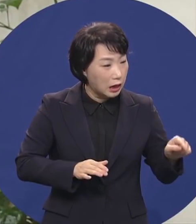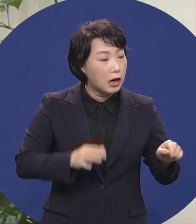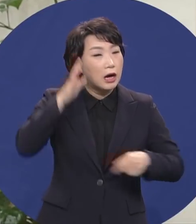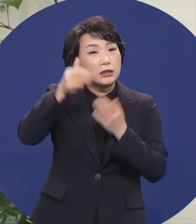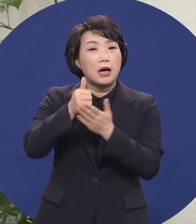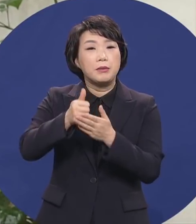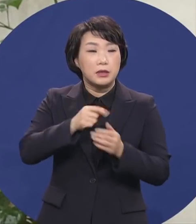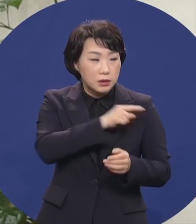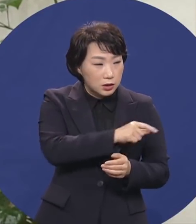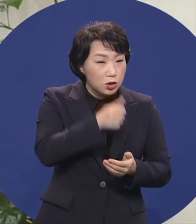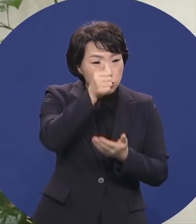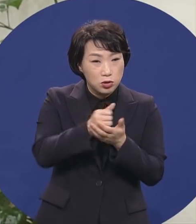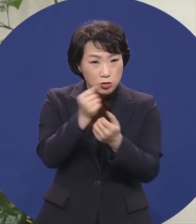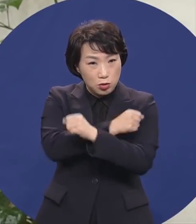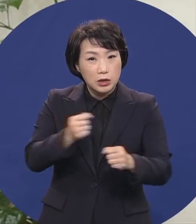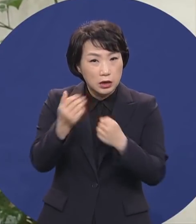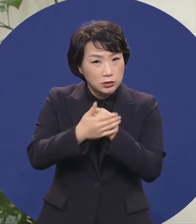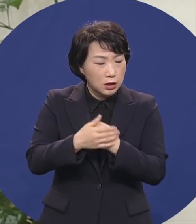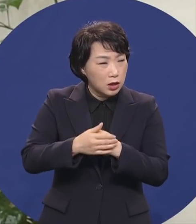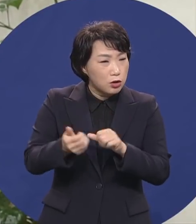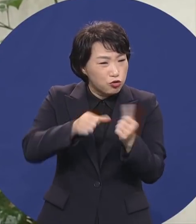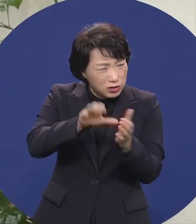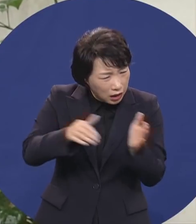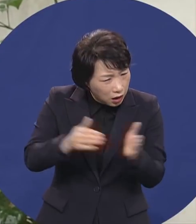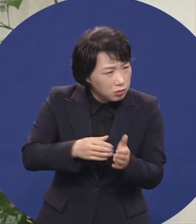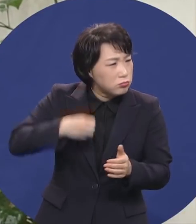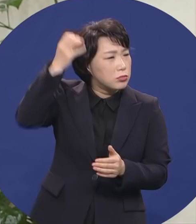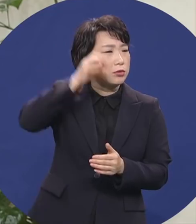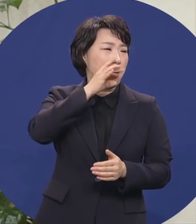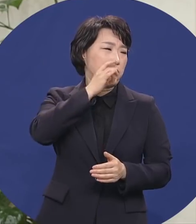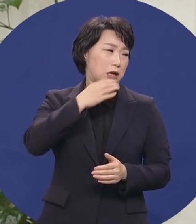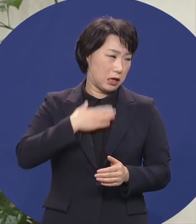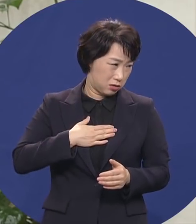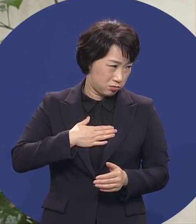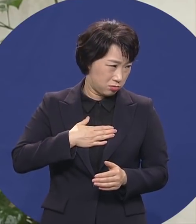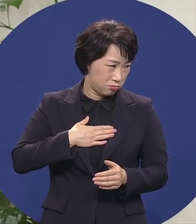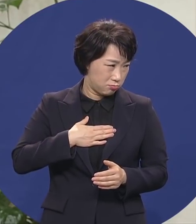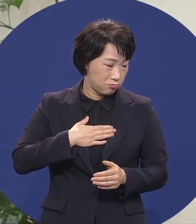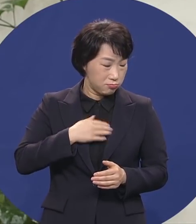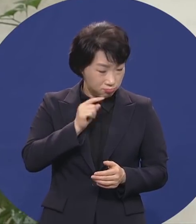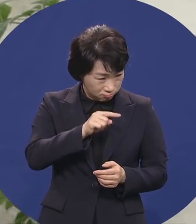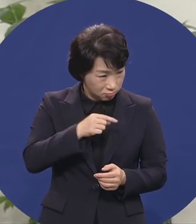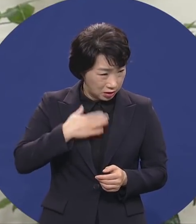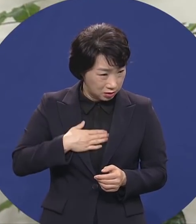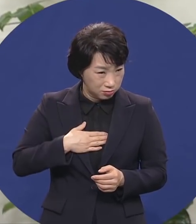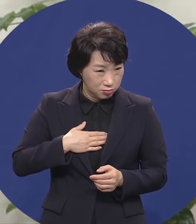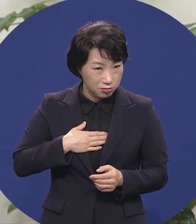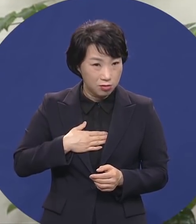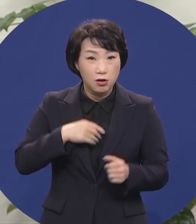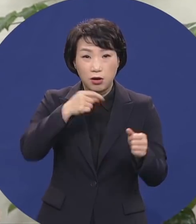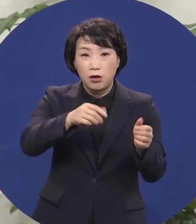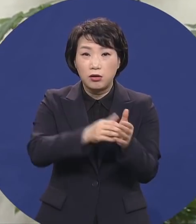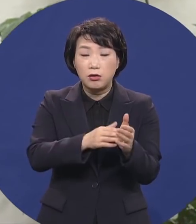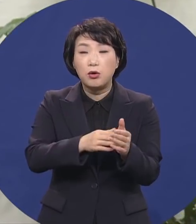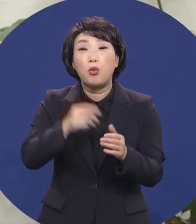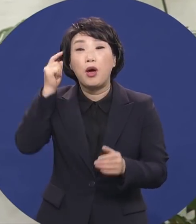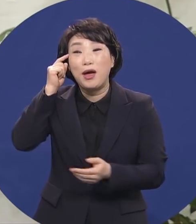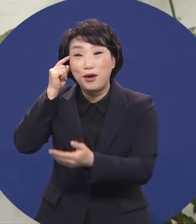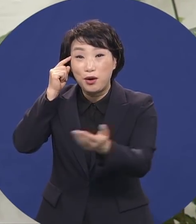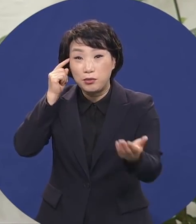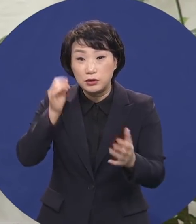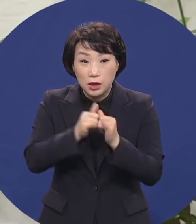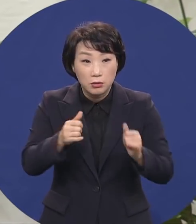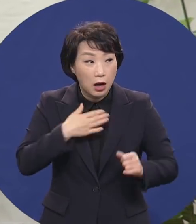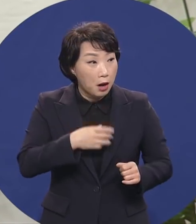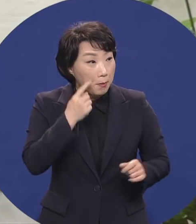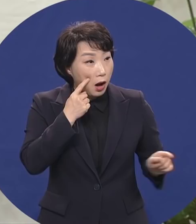용서하신 그 은혜만은 죽을 때까지 잊지 마라. 잊지 마라. 그렇게 가라고. 왜 그런가? 사람들이